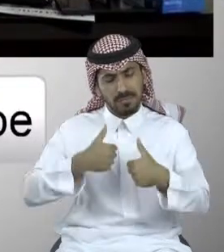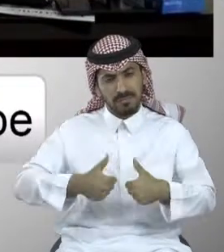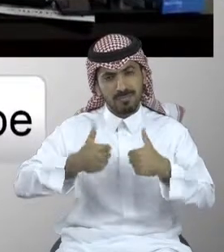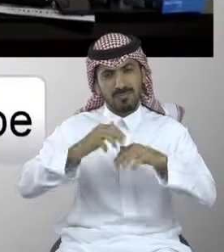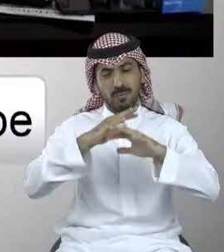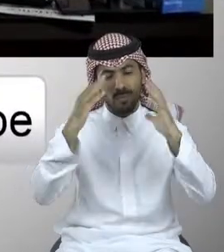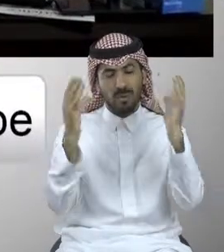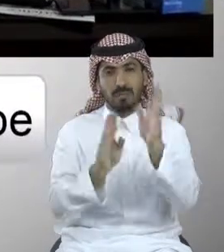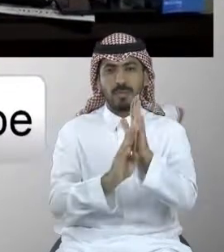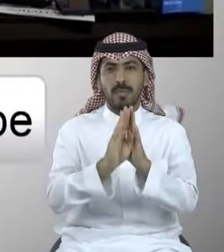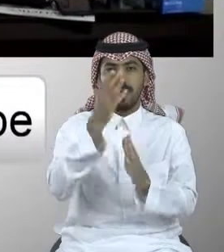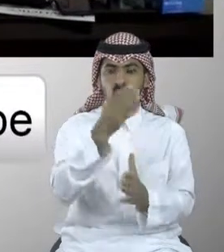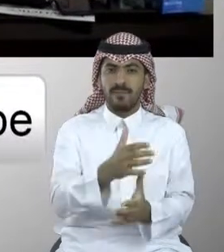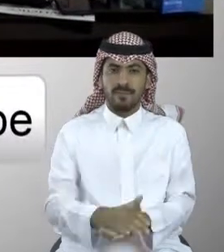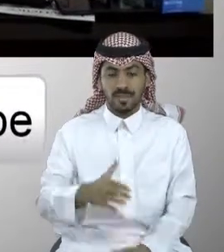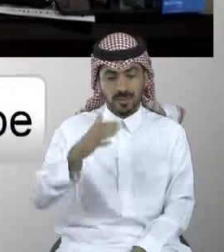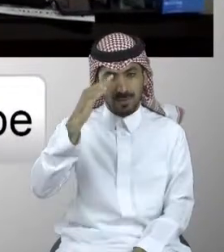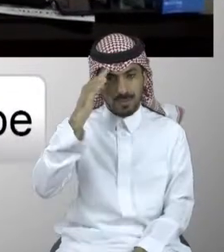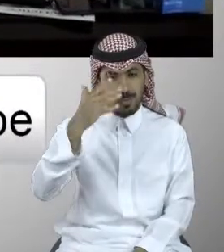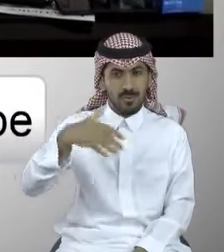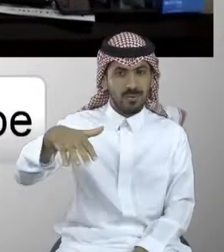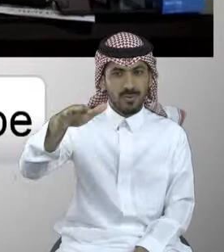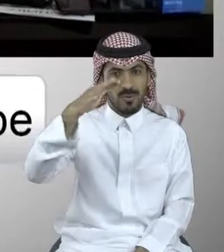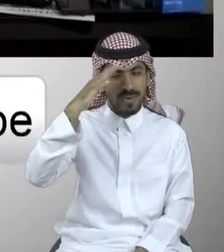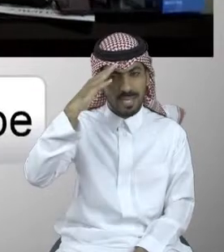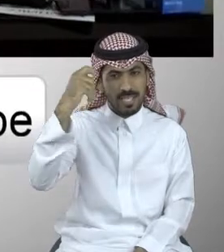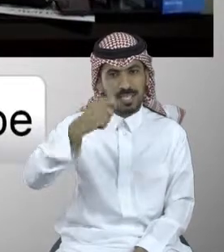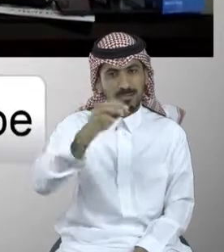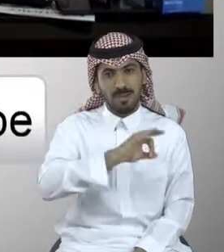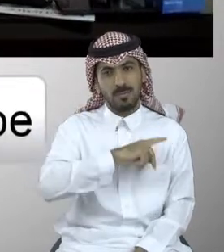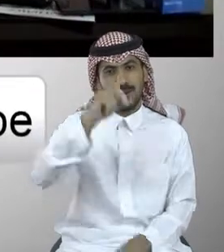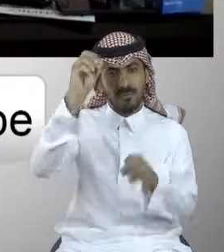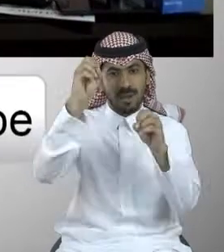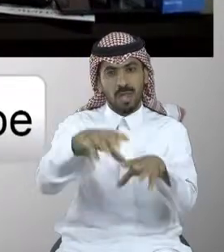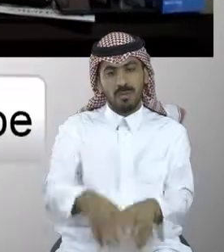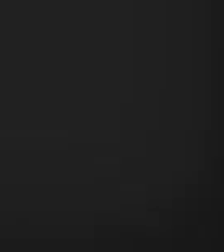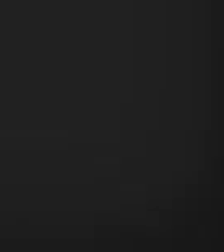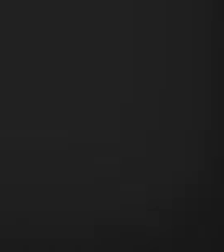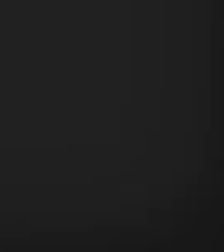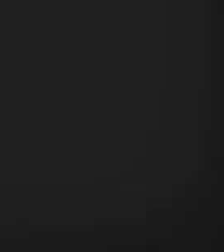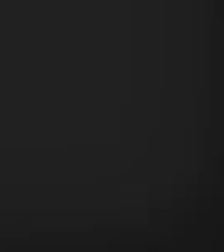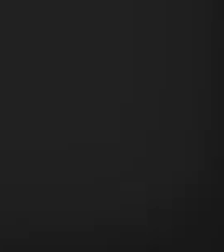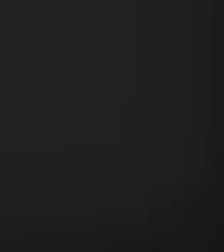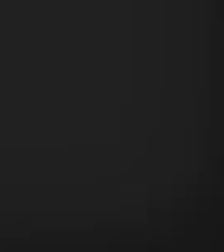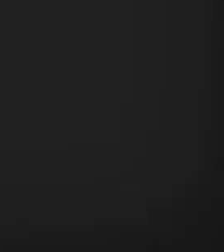اعطوا لايك على الفيديو هذا شيء بطل، انت كل واحد يسوي لايك هو انسان بطل. السلام عليكم ورحمة الله وبركاته.